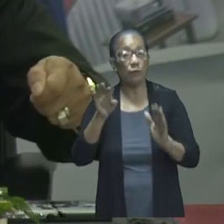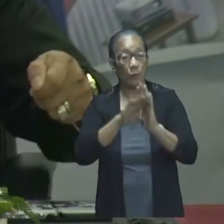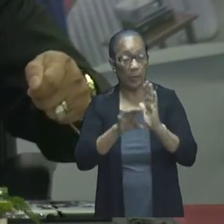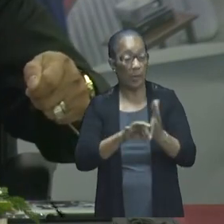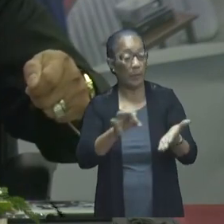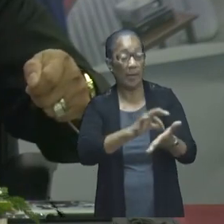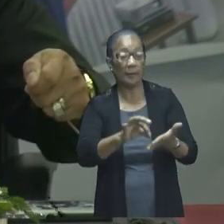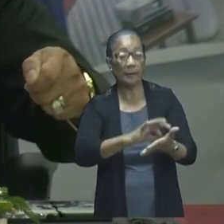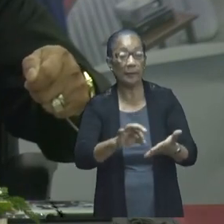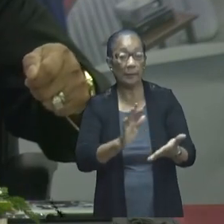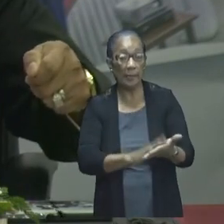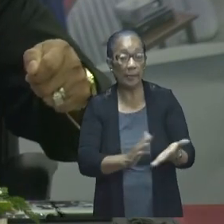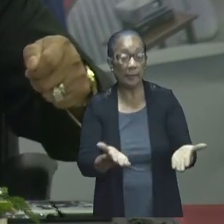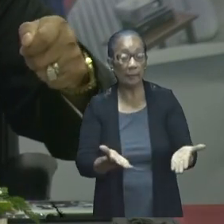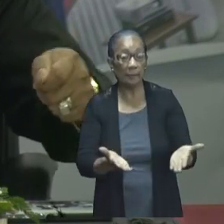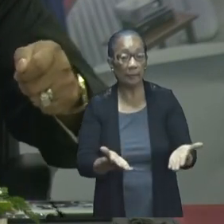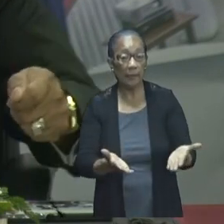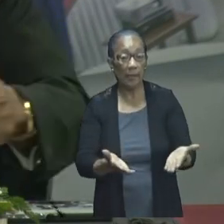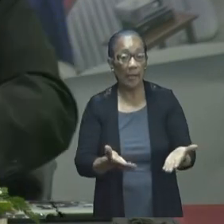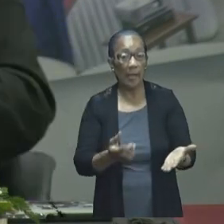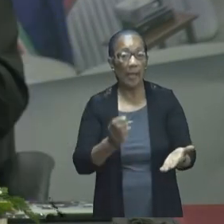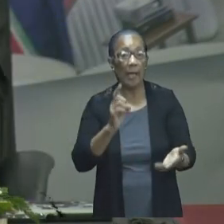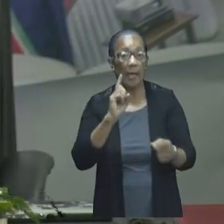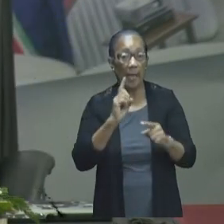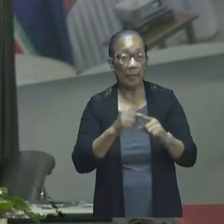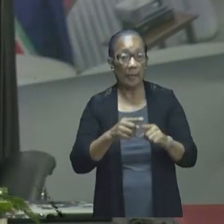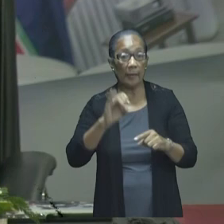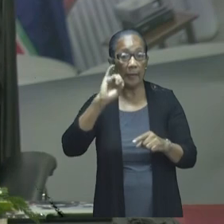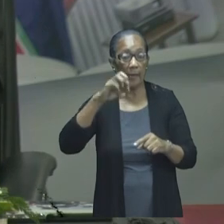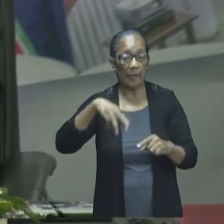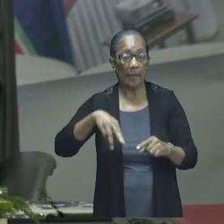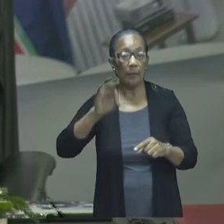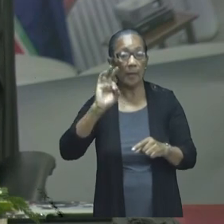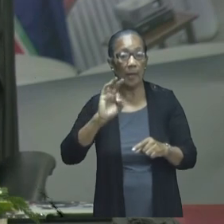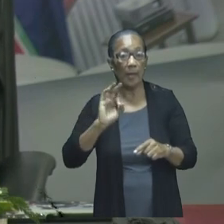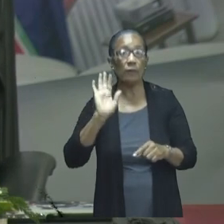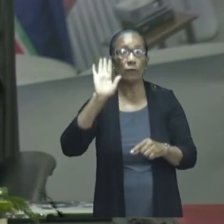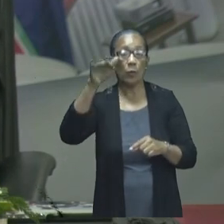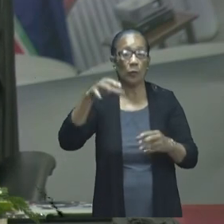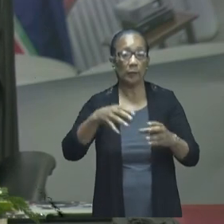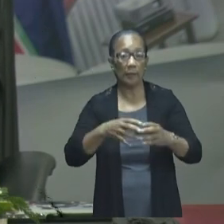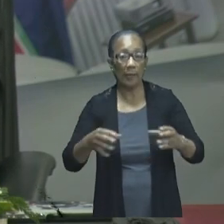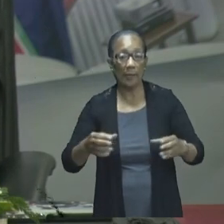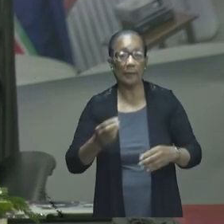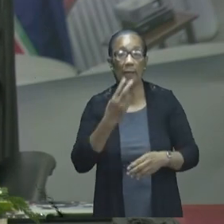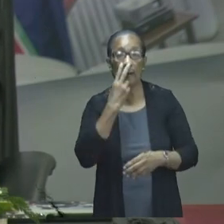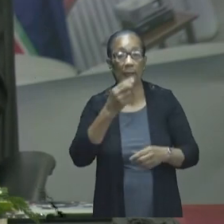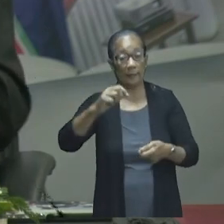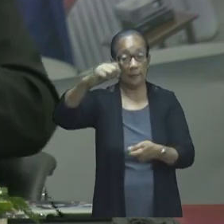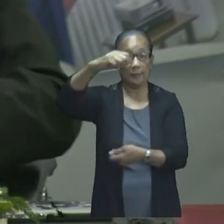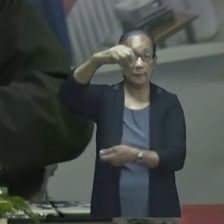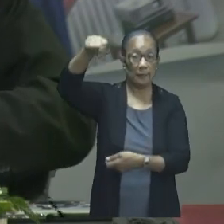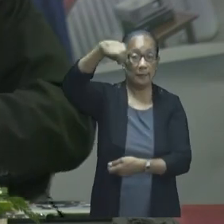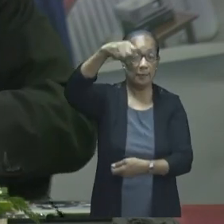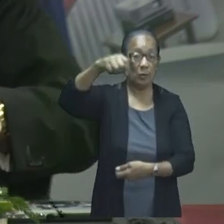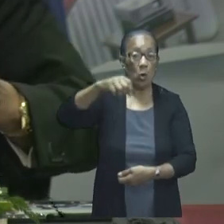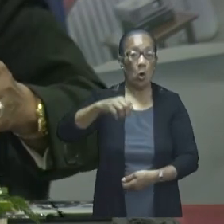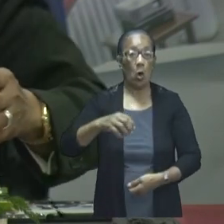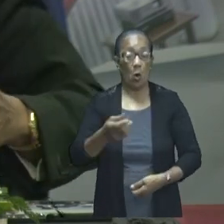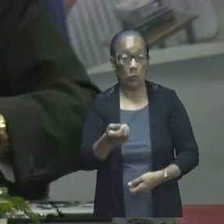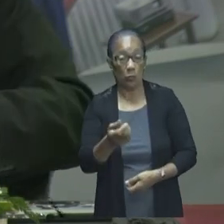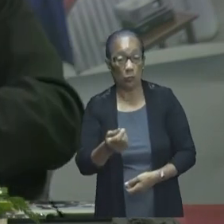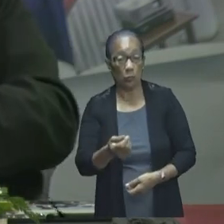tekent en met de taille met programma naar buitenland gaat om de show van den goedkoop kapitaal aan te trekken en daarna de